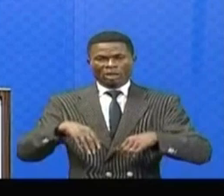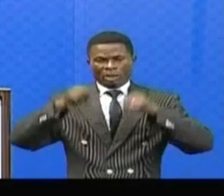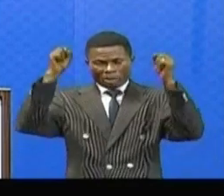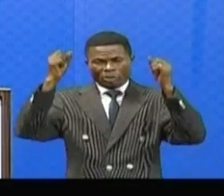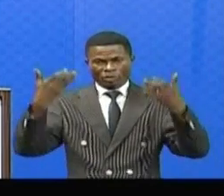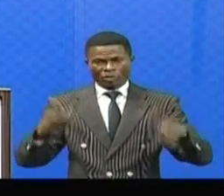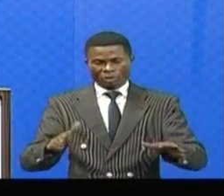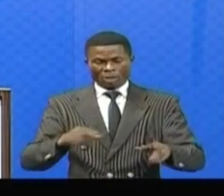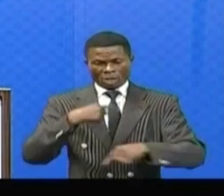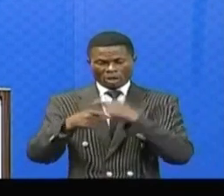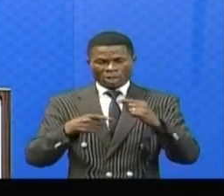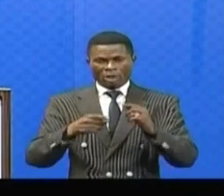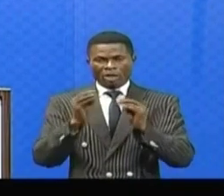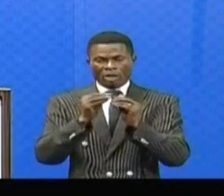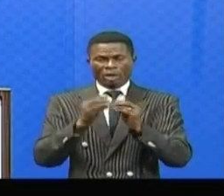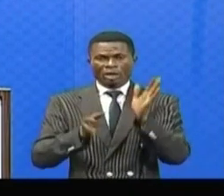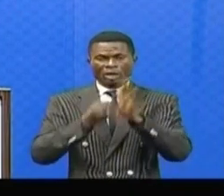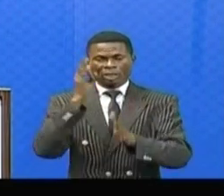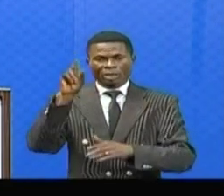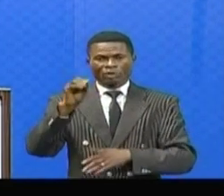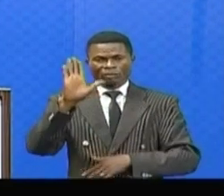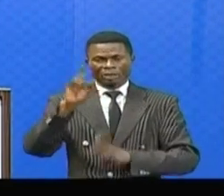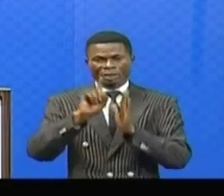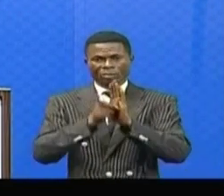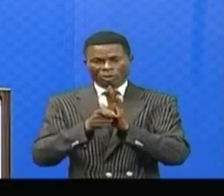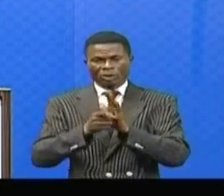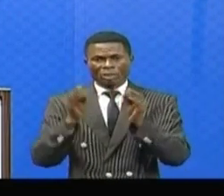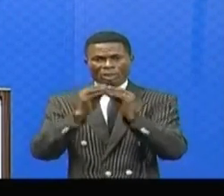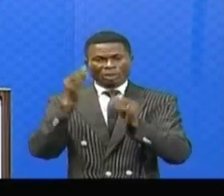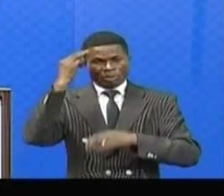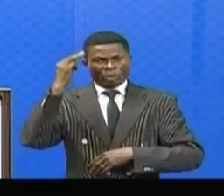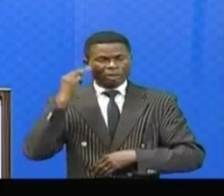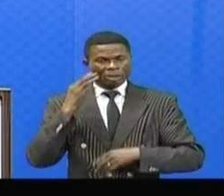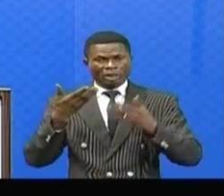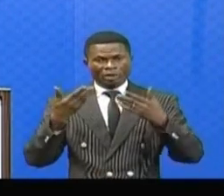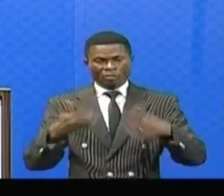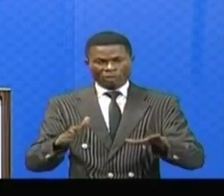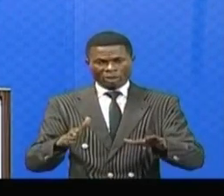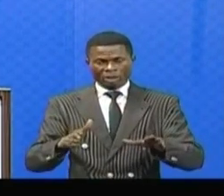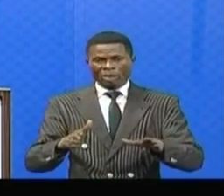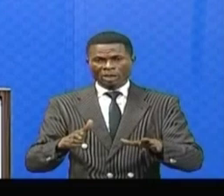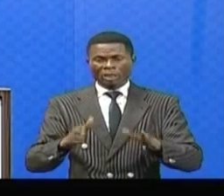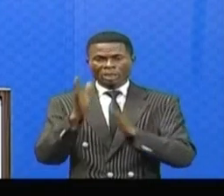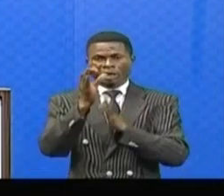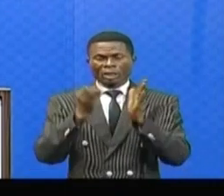adopté. Commencé à 13h25, la réunion du Conseil des ministres a pris fin